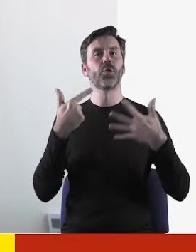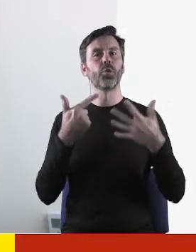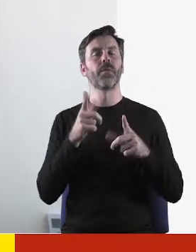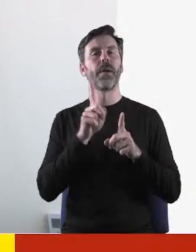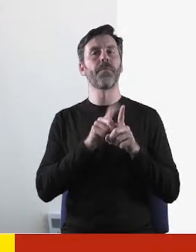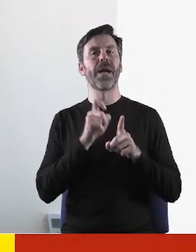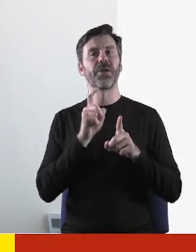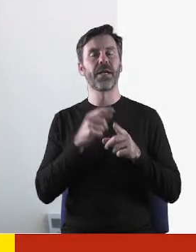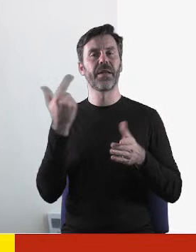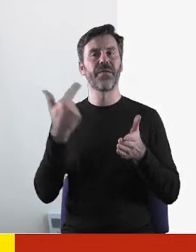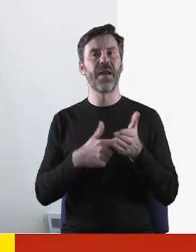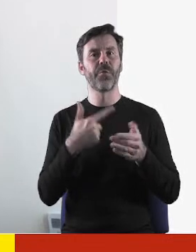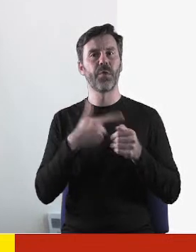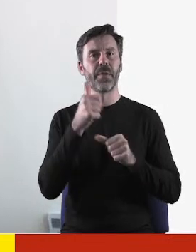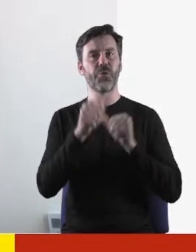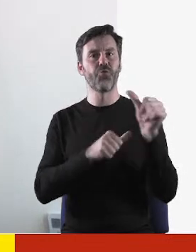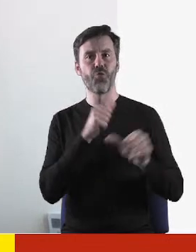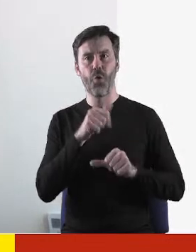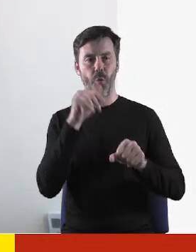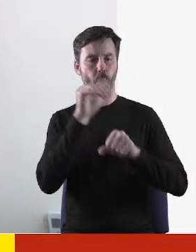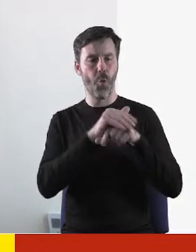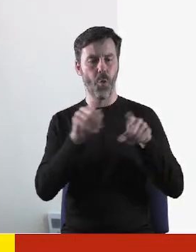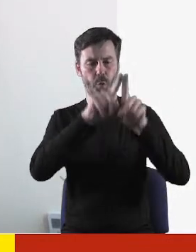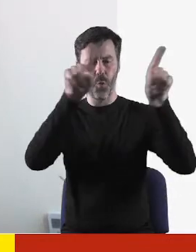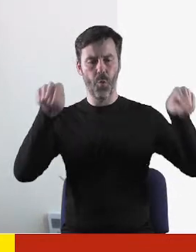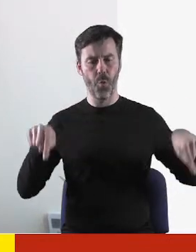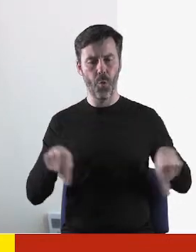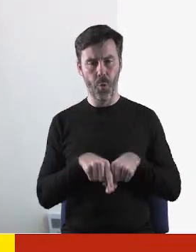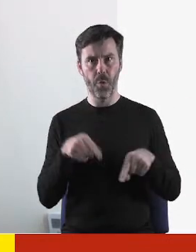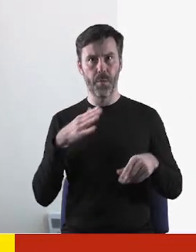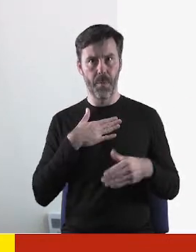października 2020 roku.